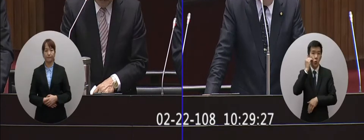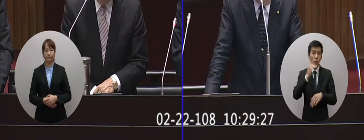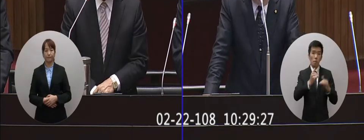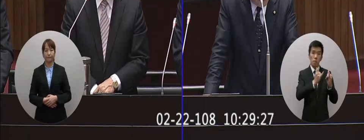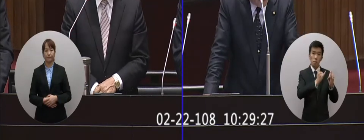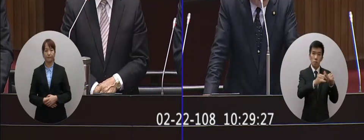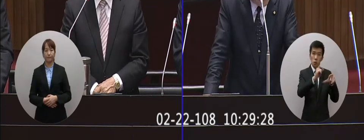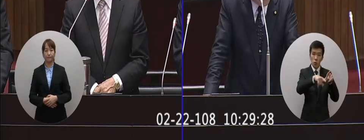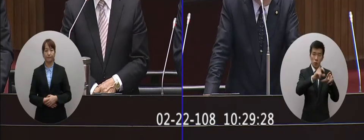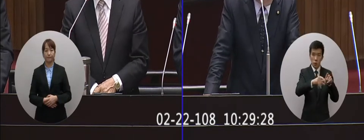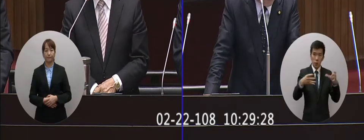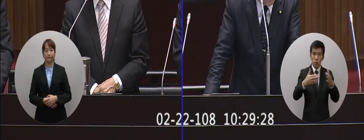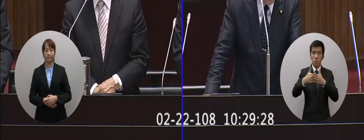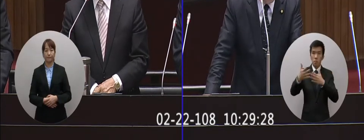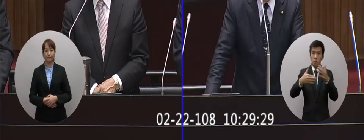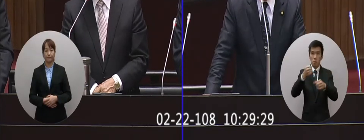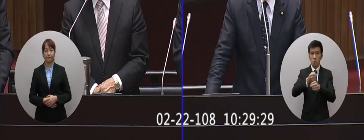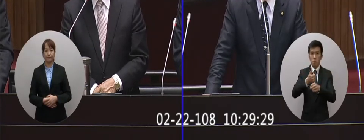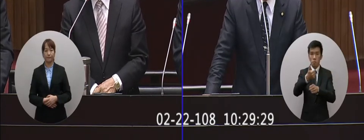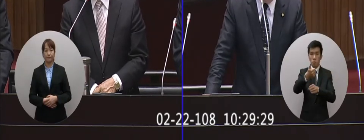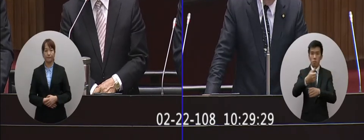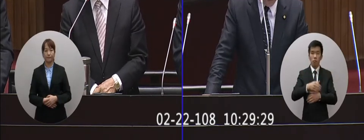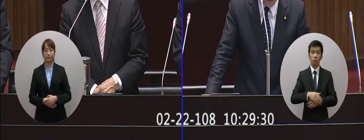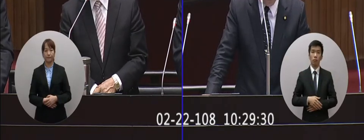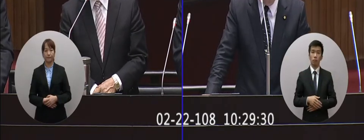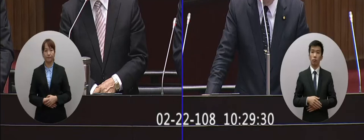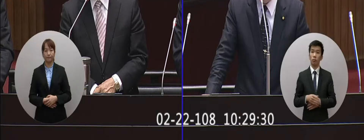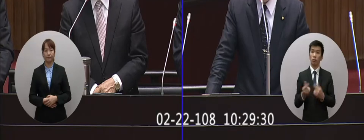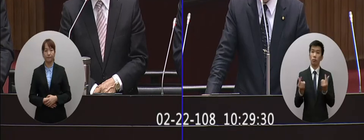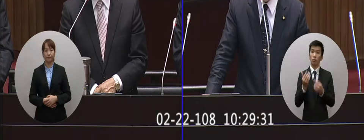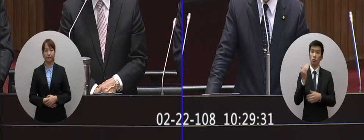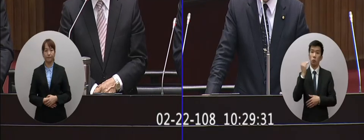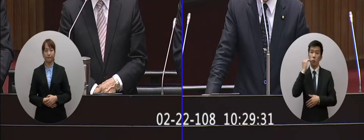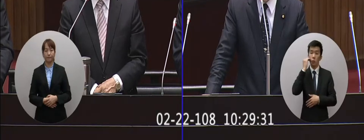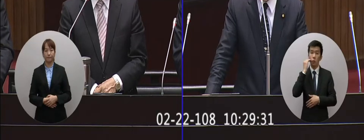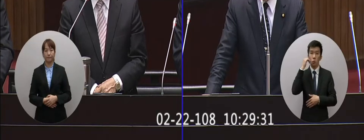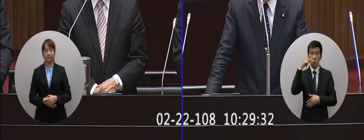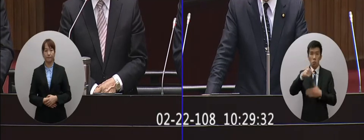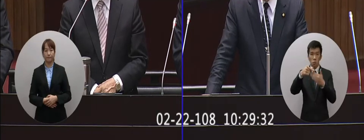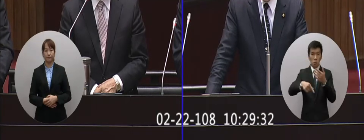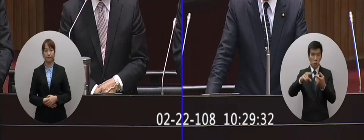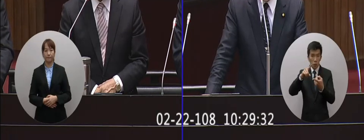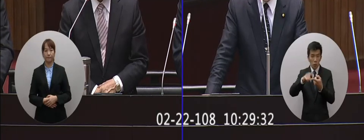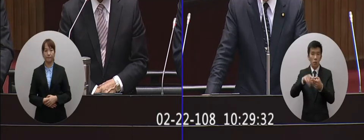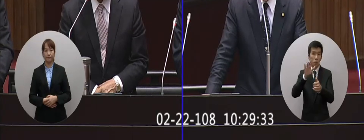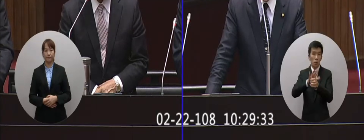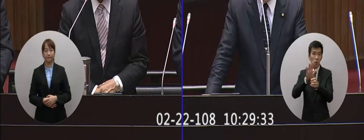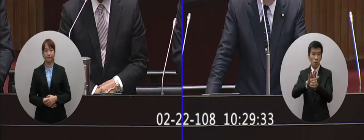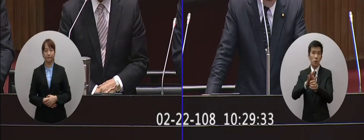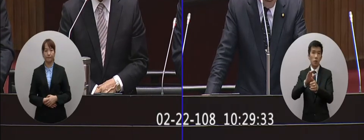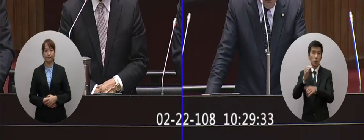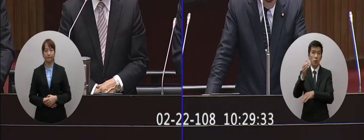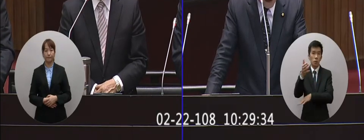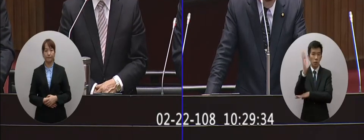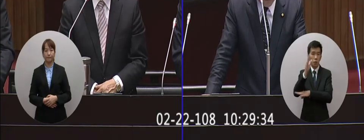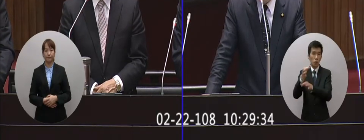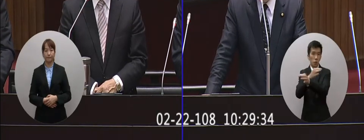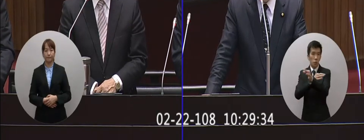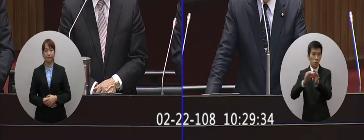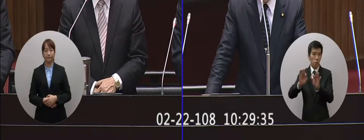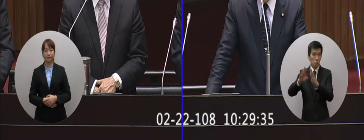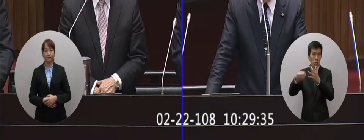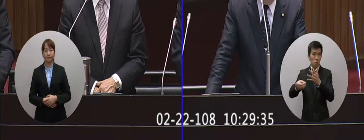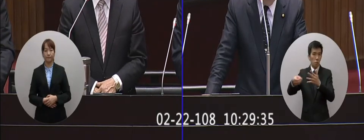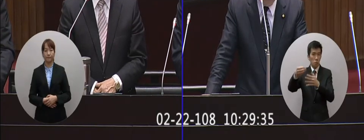更好。那我们也常常说，友善的旅游或者是观光的环境是国家经济提升的一个指标。那过